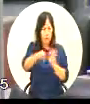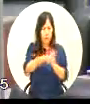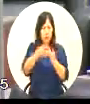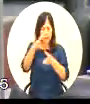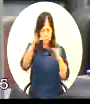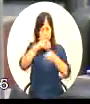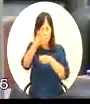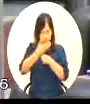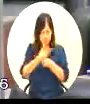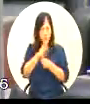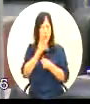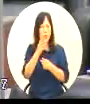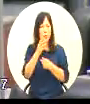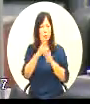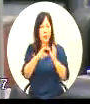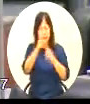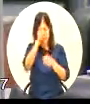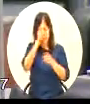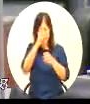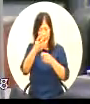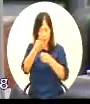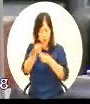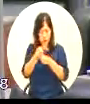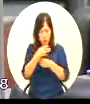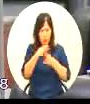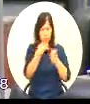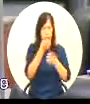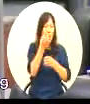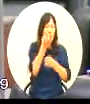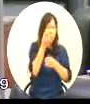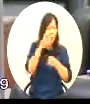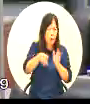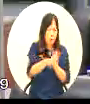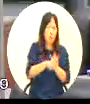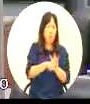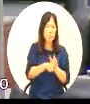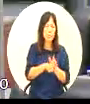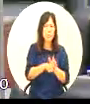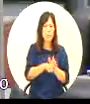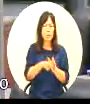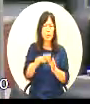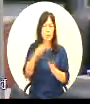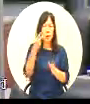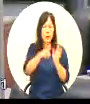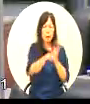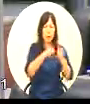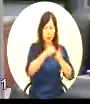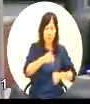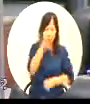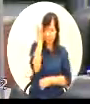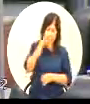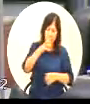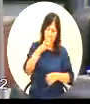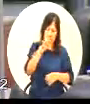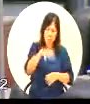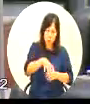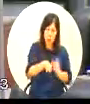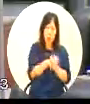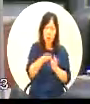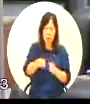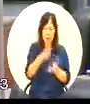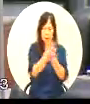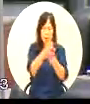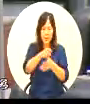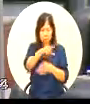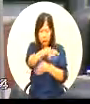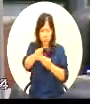我。那我也希望环保局可以多跟我们的观光局，那多跟我们的这个民政局，民政局最清楚一区哪